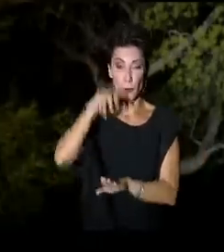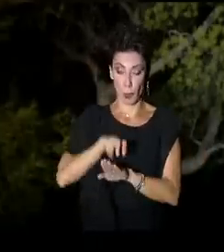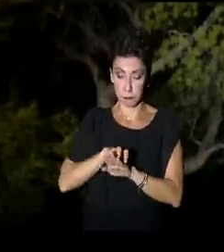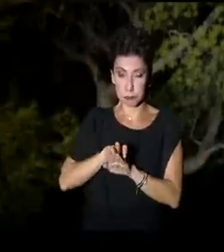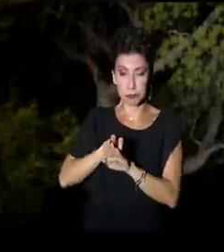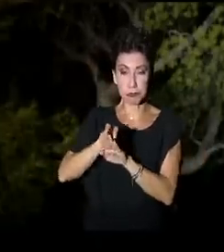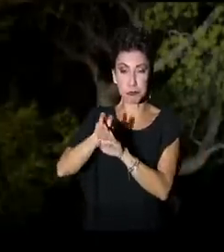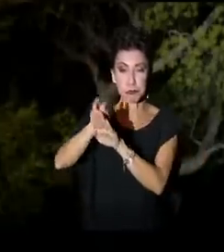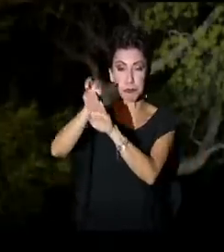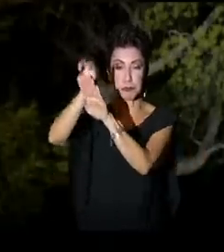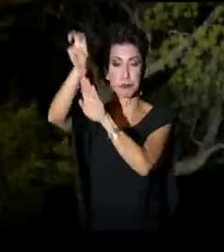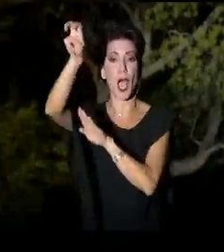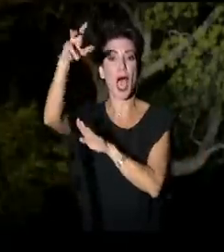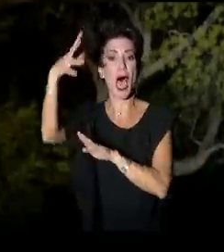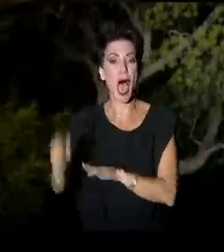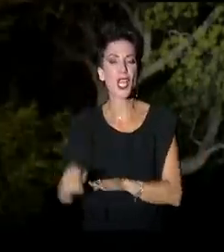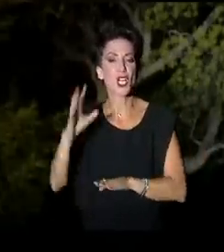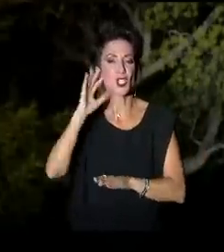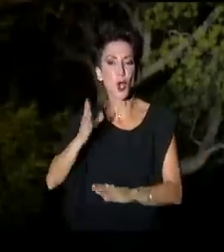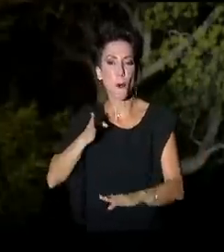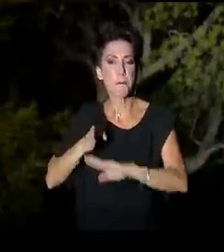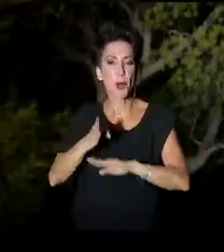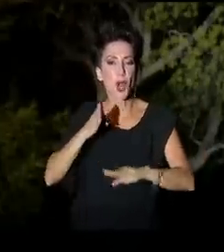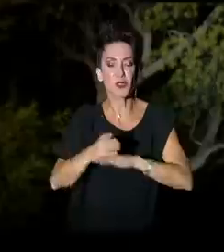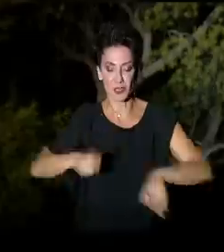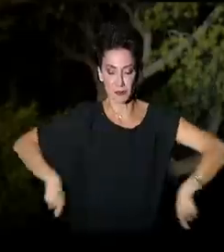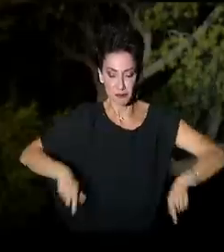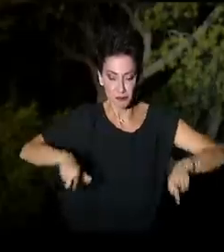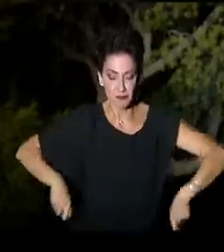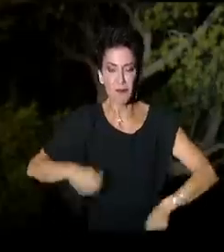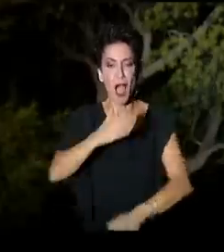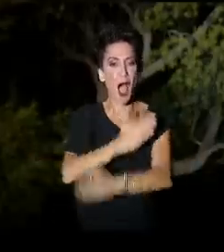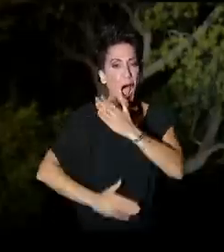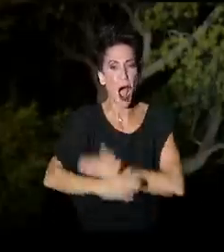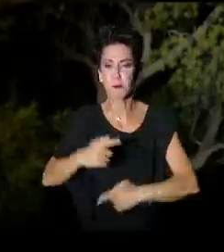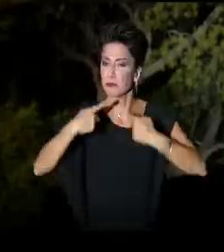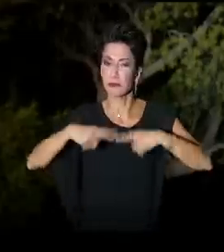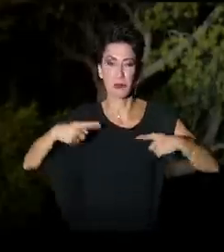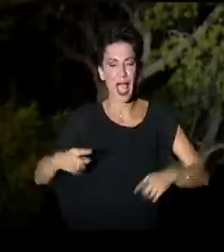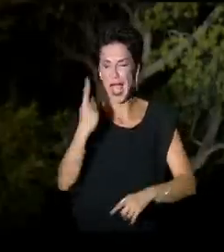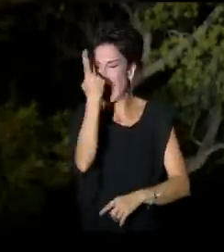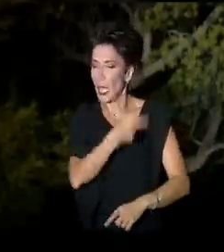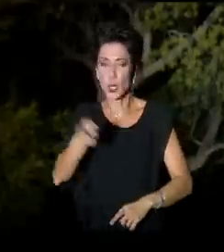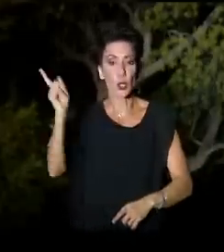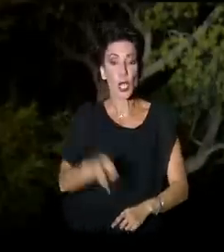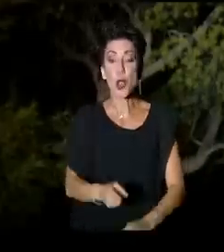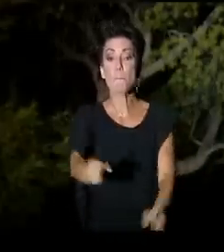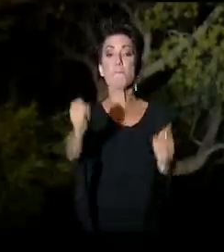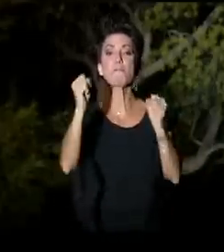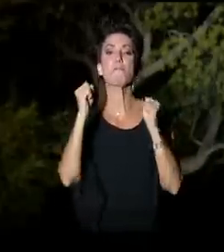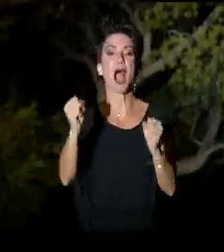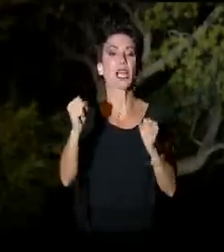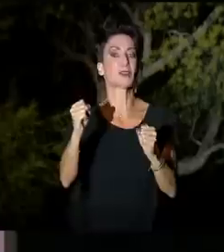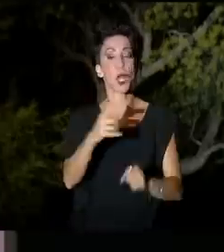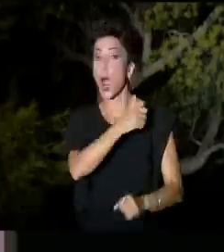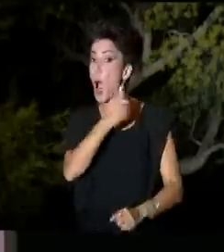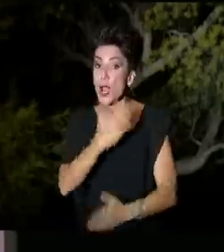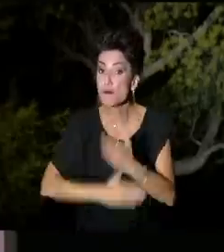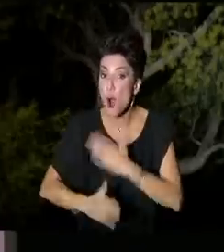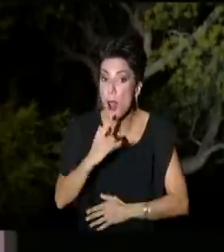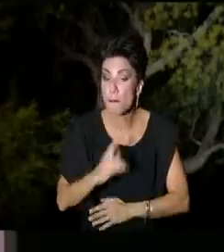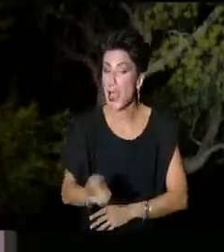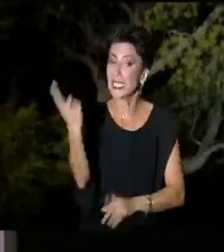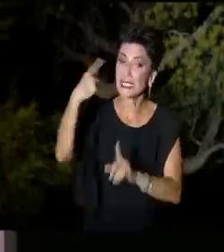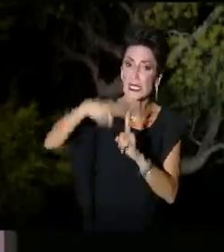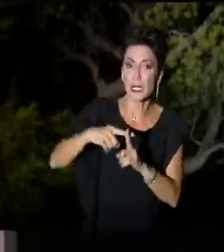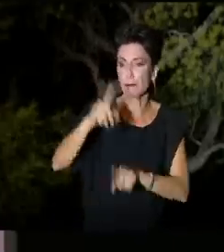έργου, προκειμένου να εξασφαλιστεί η προσβασιμότητα στον αρχαιολογικό χώρο με απόλυτη ασφάλεια, όχι μόνο για αμαία, αλλά για όλους όσους